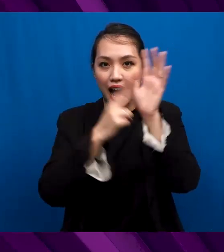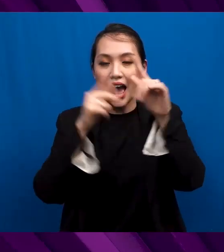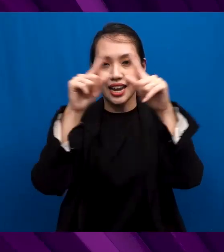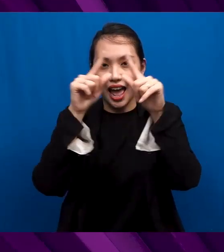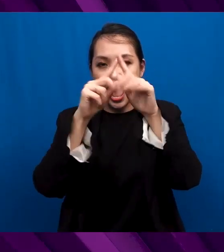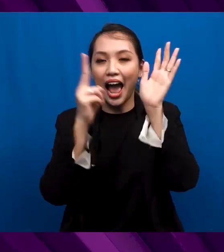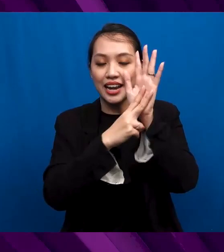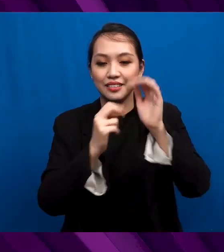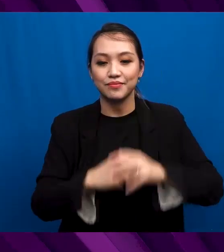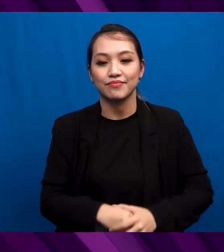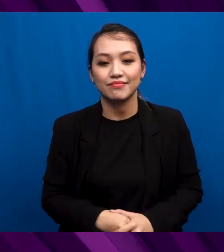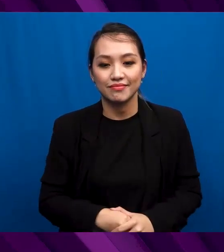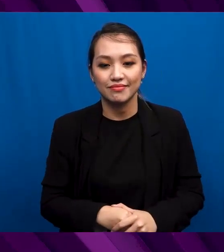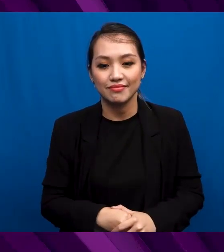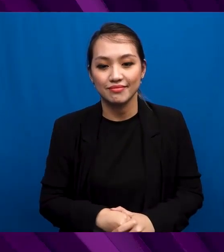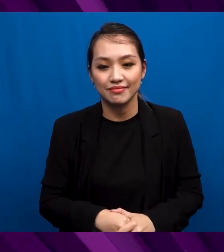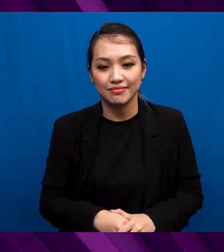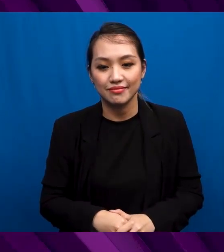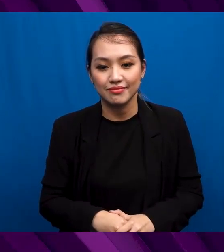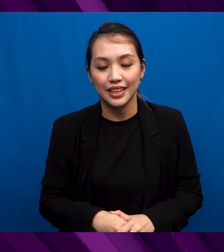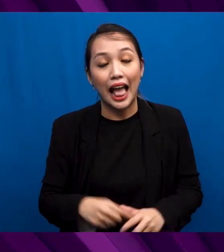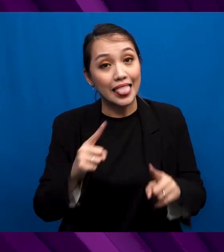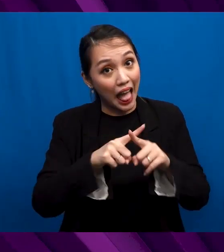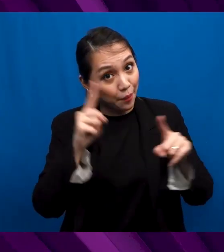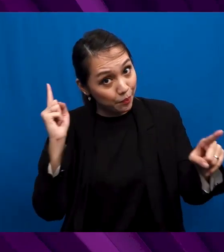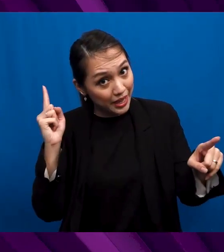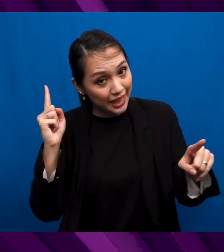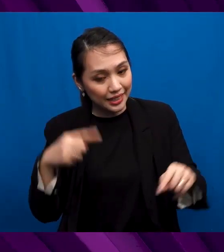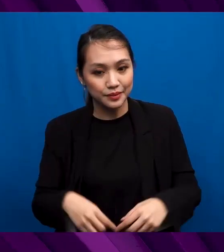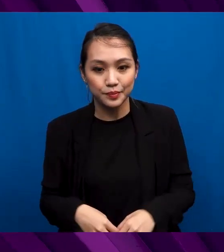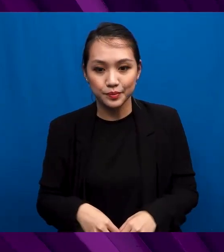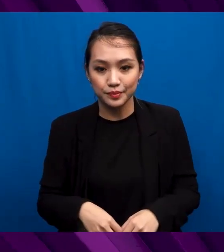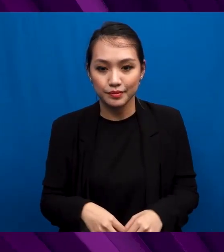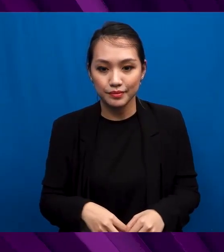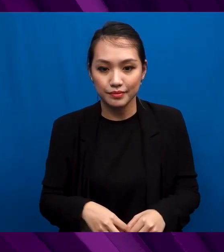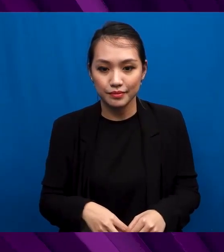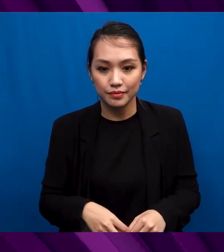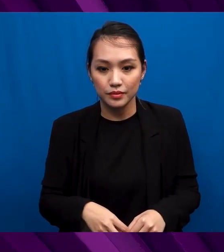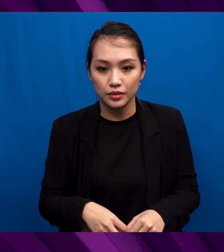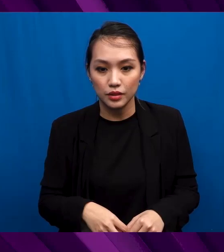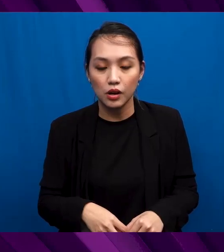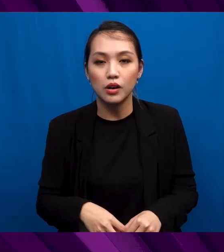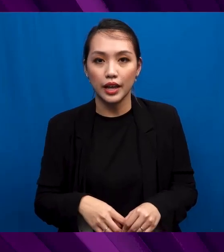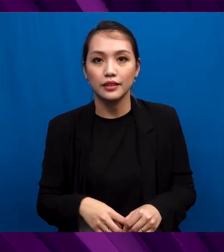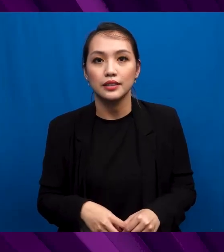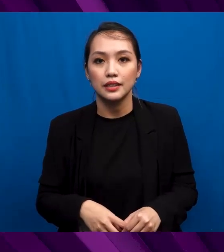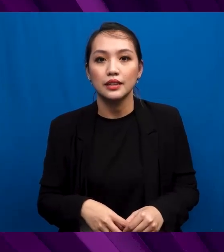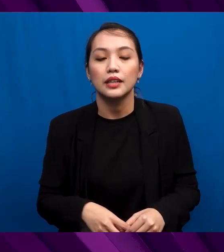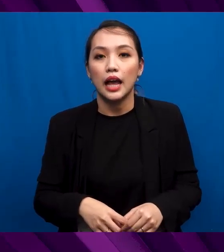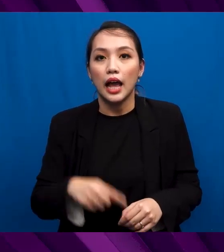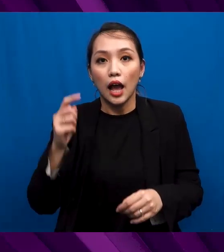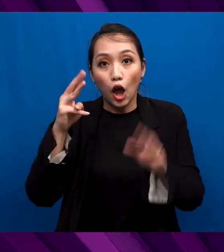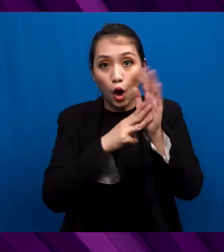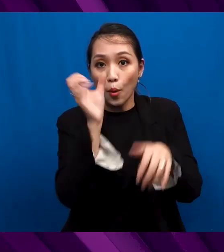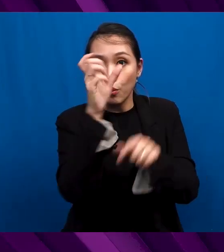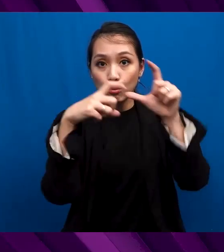samping Yesus. Pada waktu Yesus berubah rupa di gunung transfigurasi. Waktu itu di